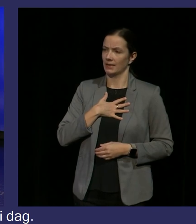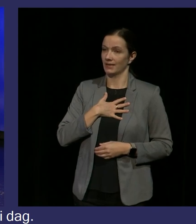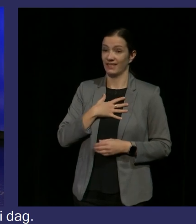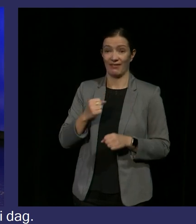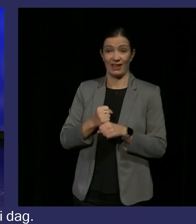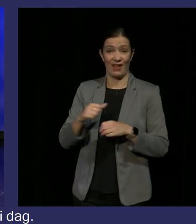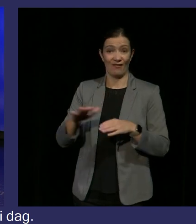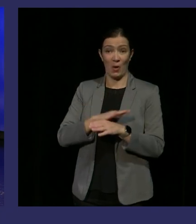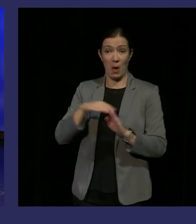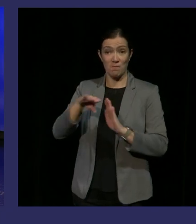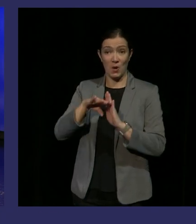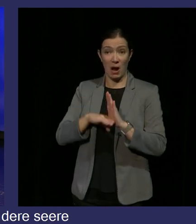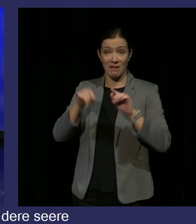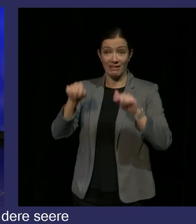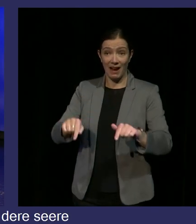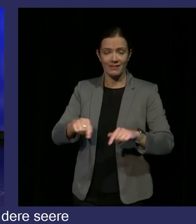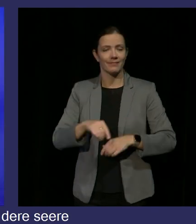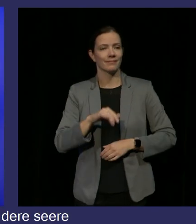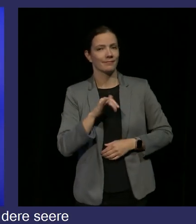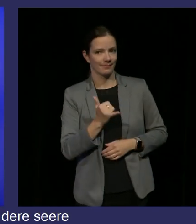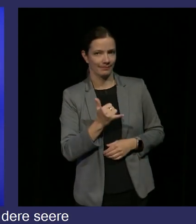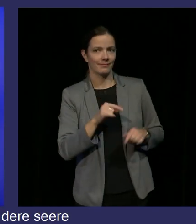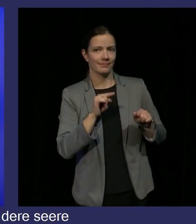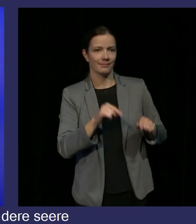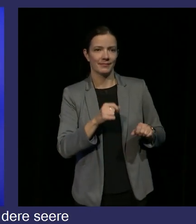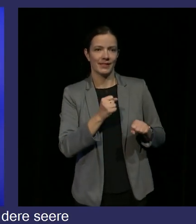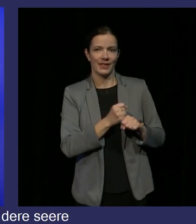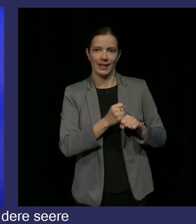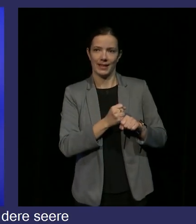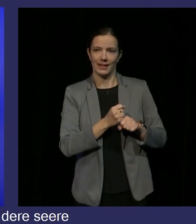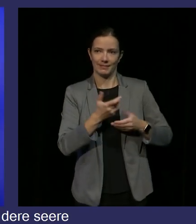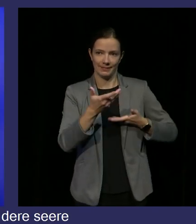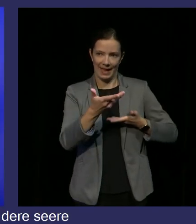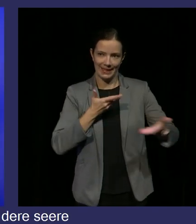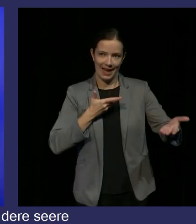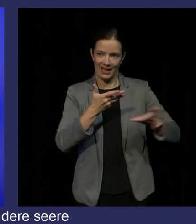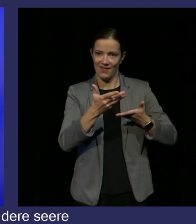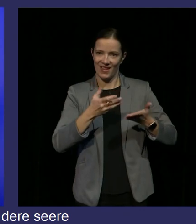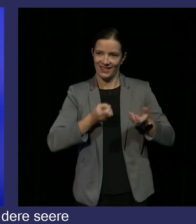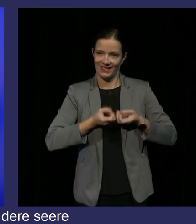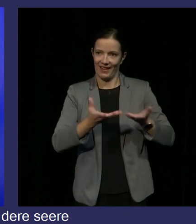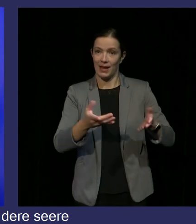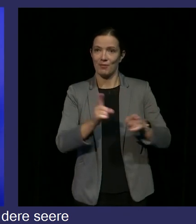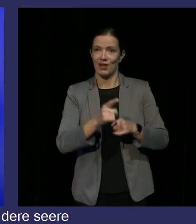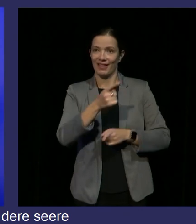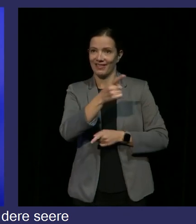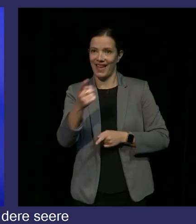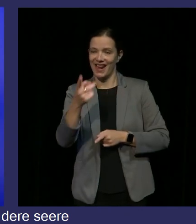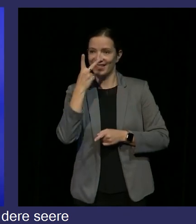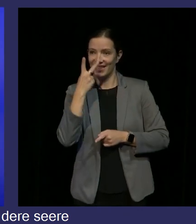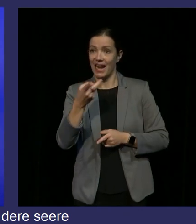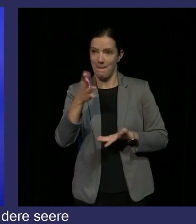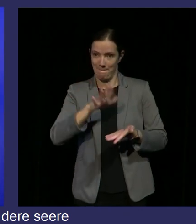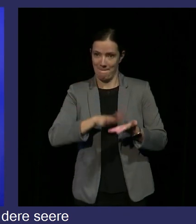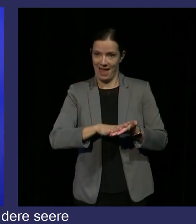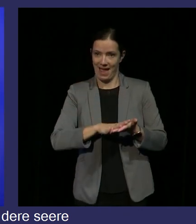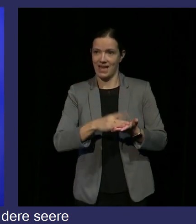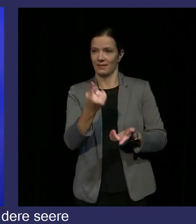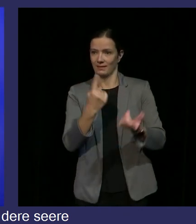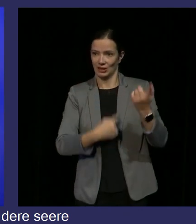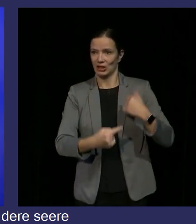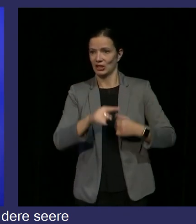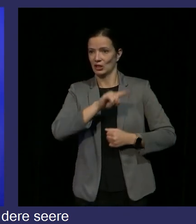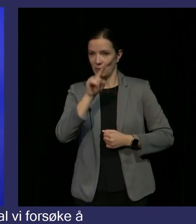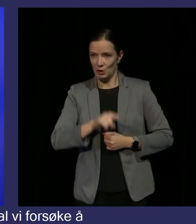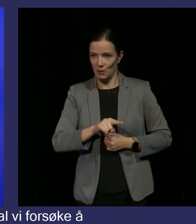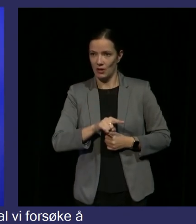program til oss i dag. Ja, dette er jo en interaktiv sending hvor dere seere kan være med og stille spørsmål.